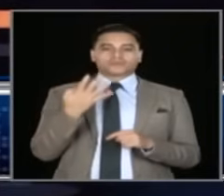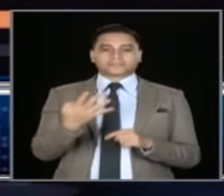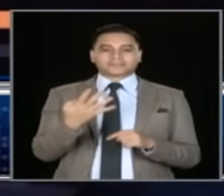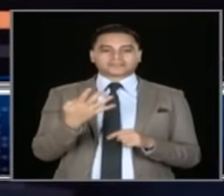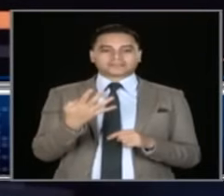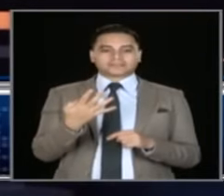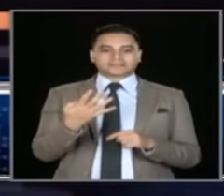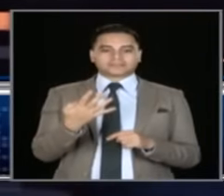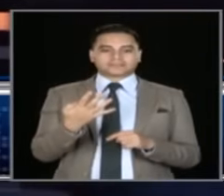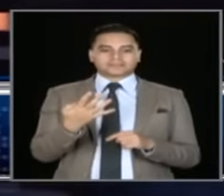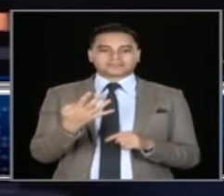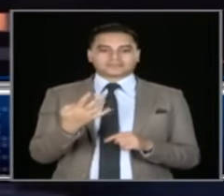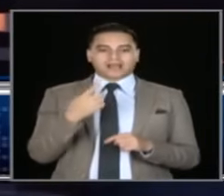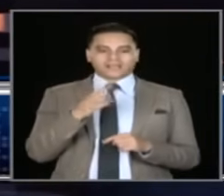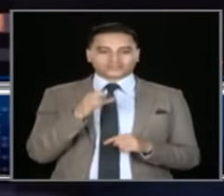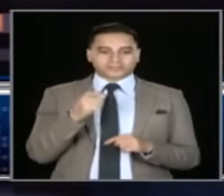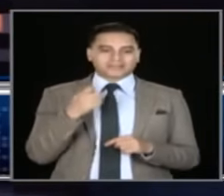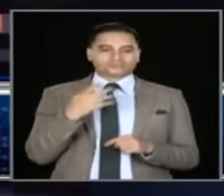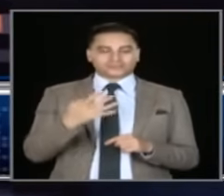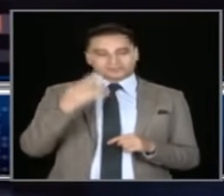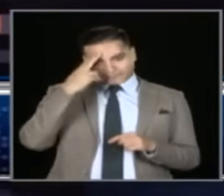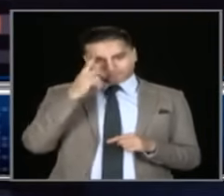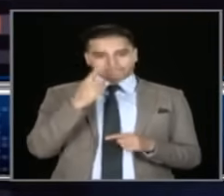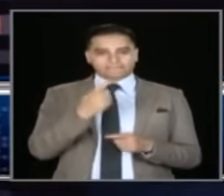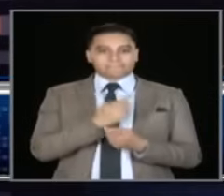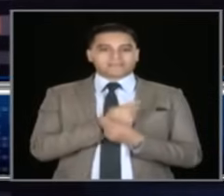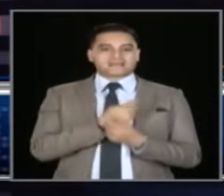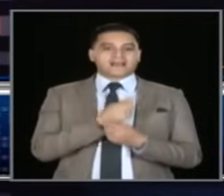1945؟ متحف إيه؟